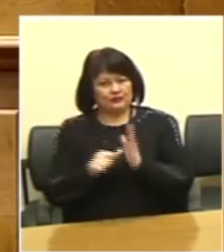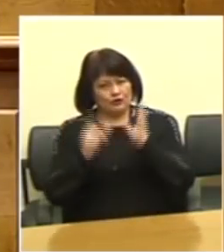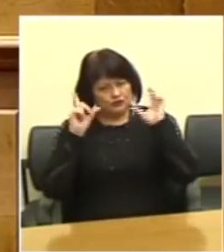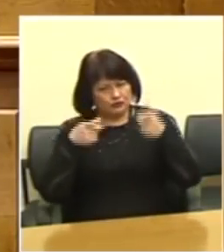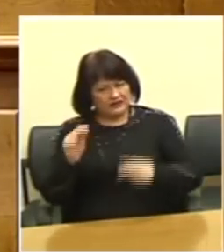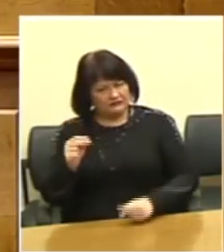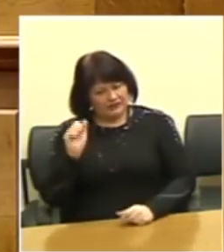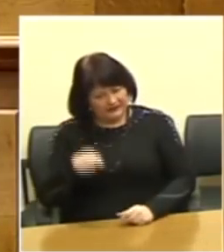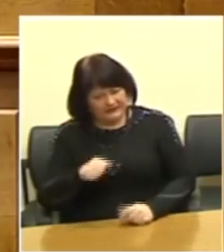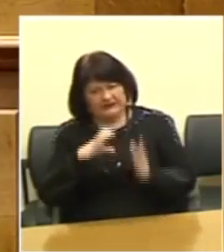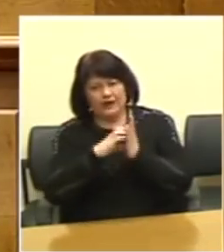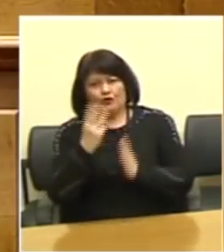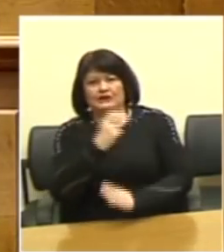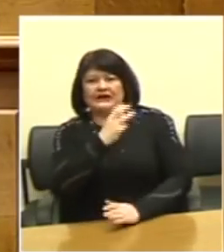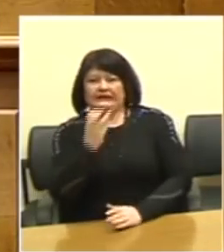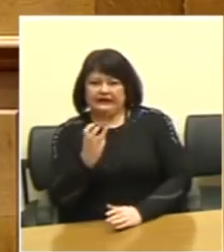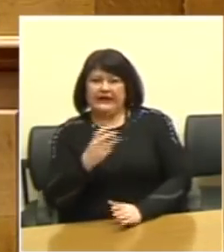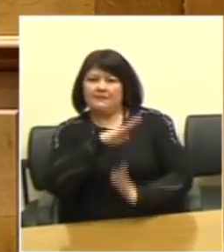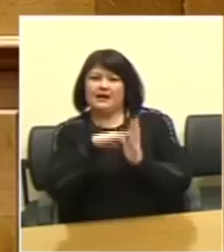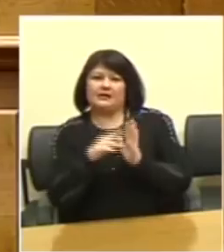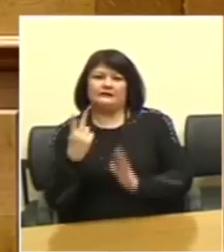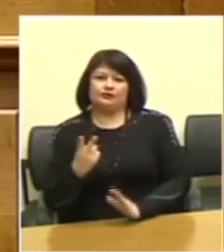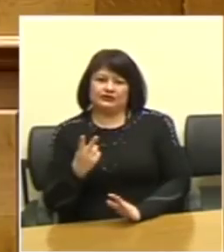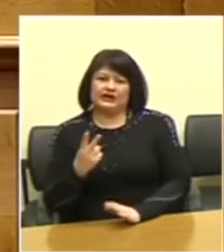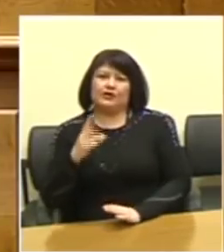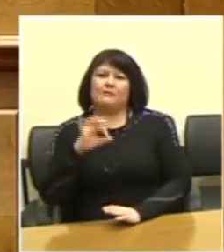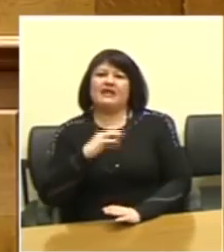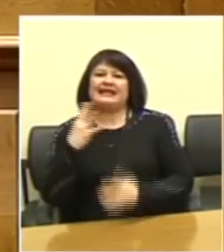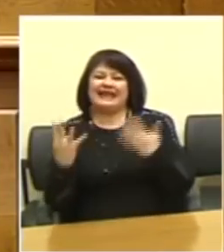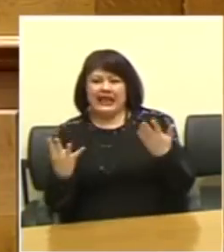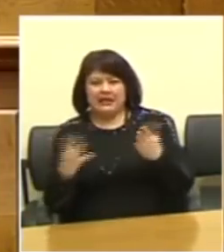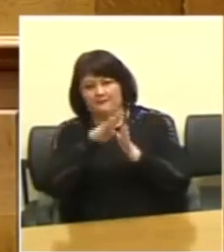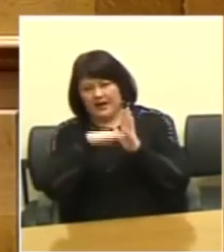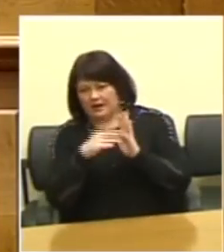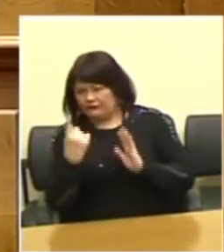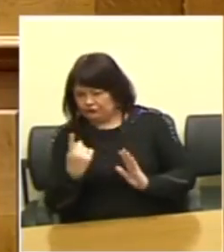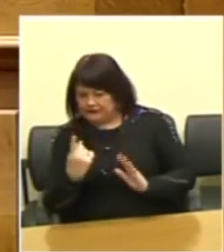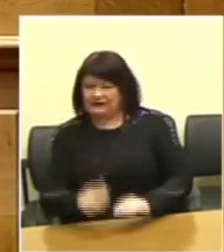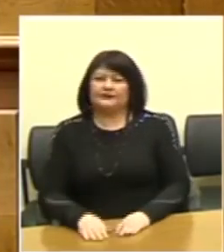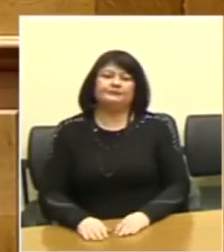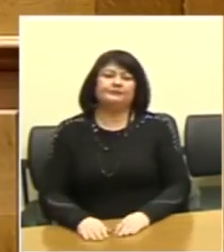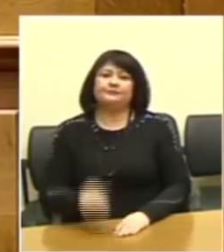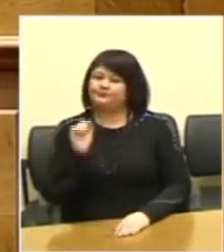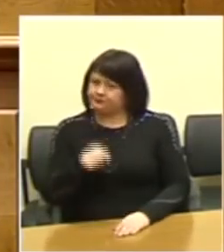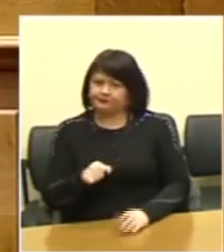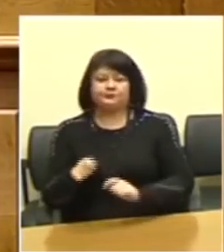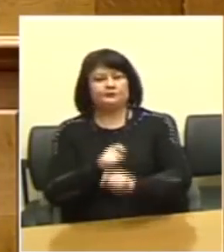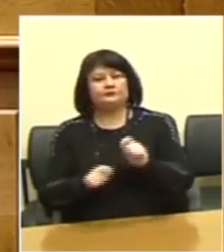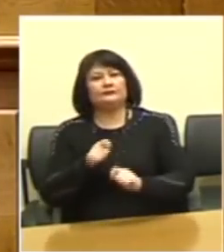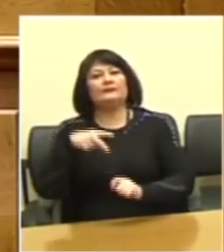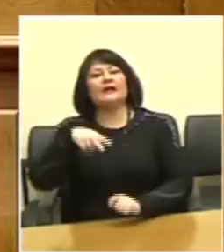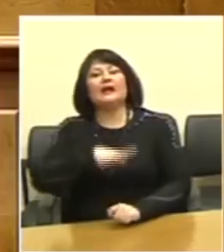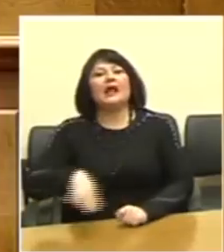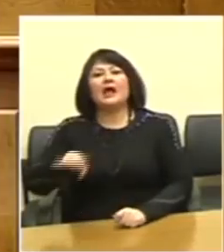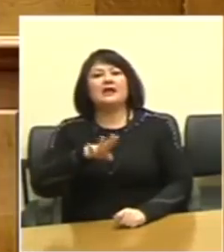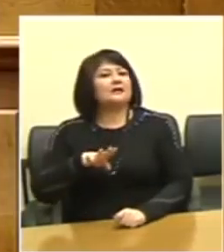Δημοκρατίας, άρθρο 33 παράγραφος 2 και 59 παράγραφος 1, για την καθιέρωση λαϊκής